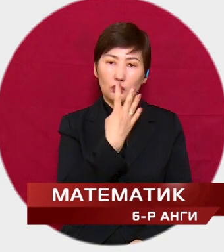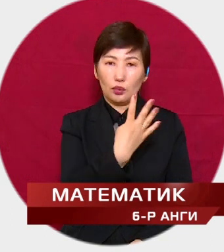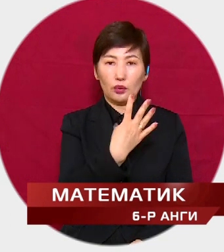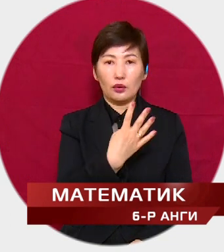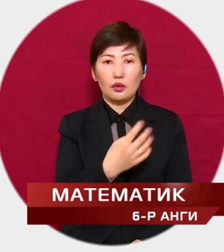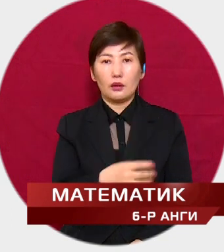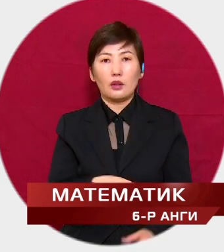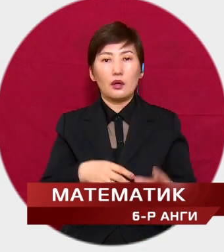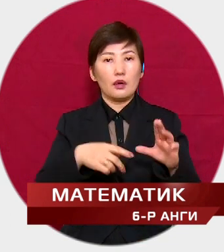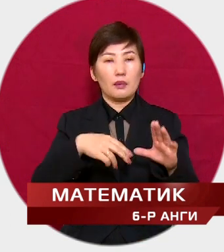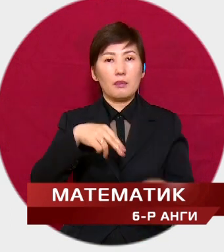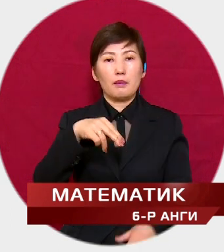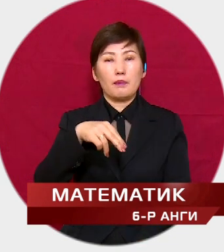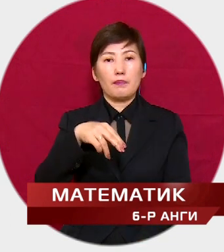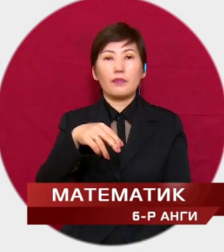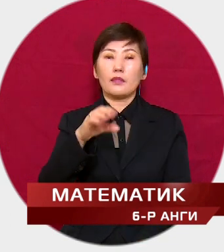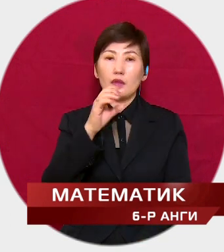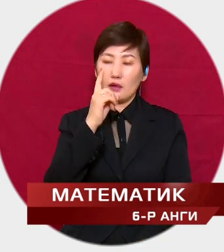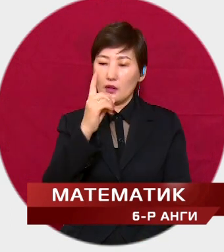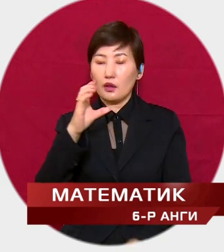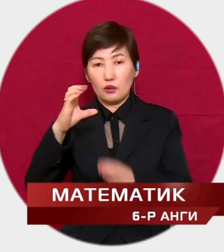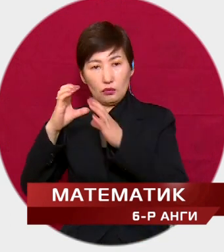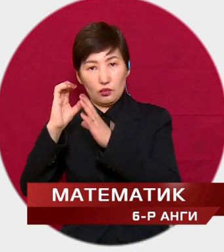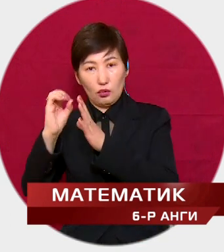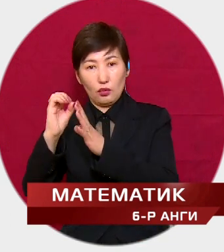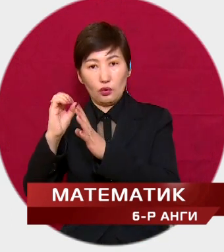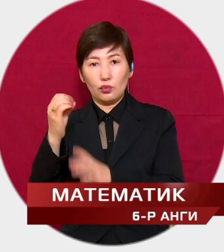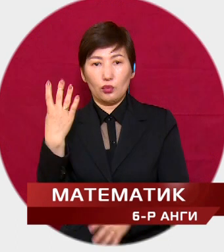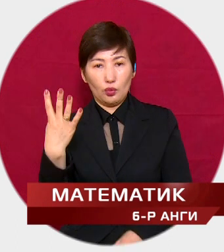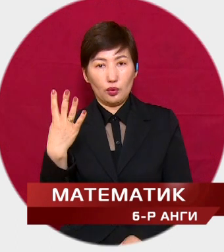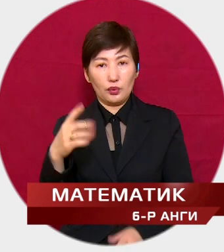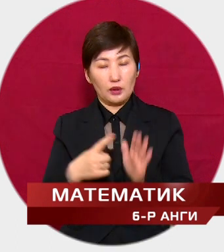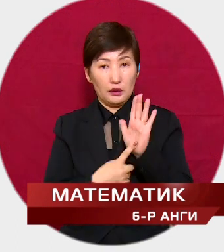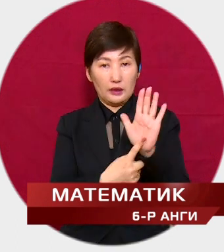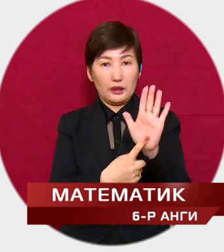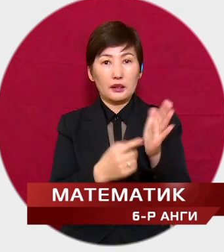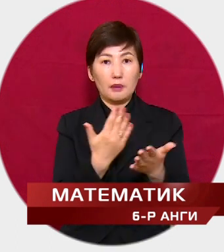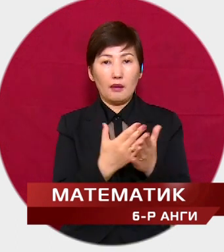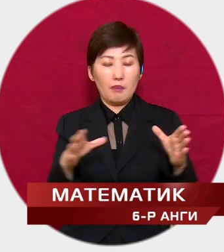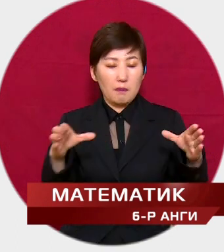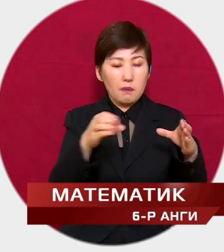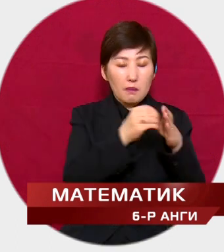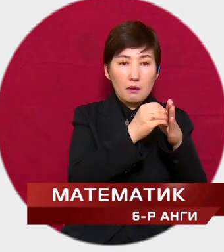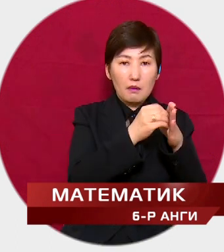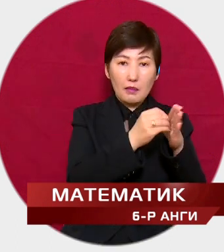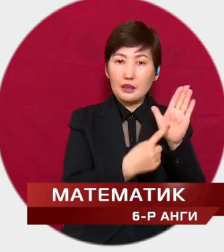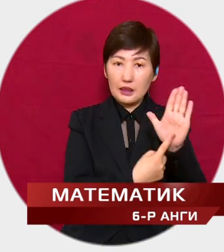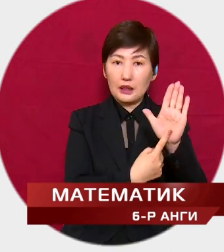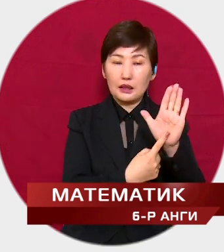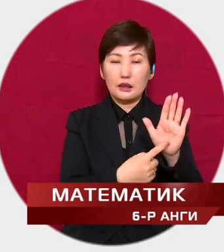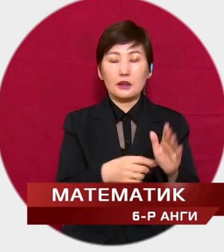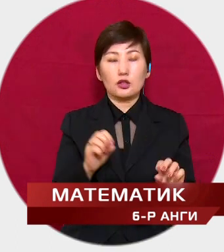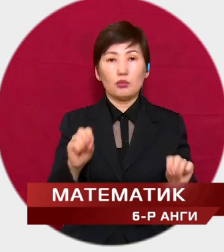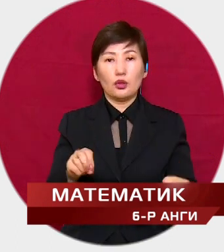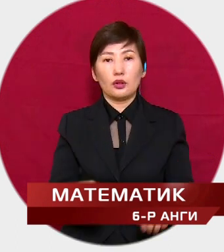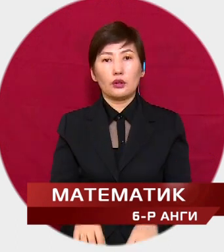чинь пиктограммын нэг дугуй дүрс болохоор 4 хүүхдийг илэрхийлж байгаа гэж ойлгож болж байна. За энийг шалгаад үзчихээ цааш